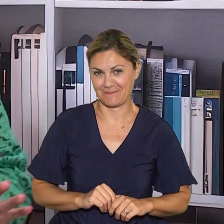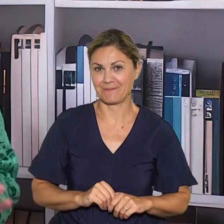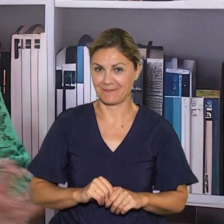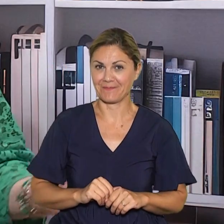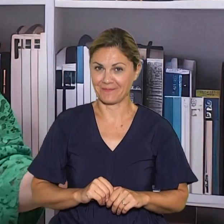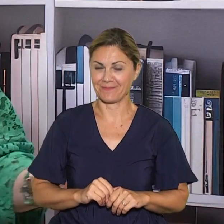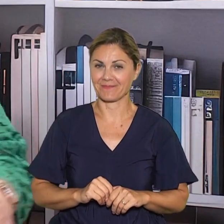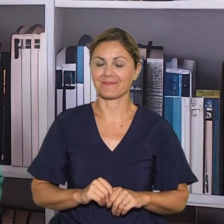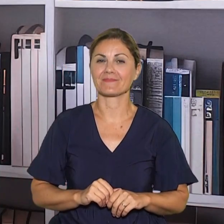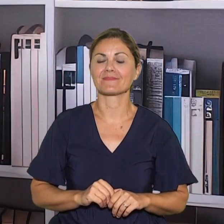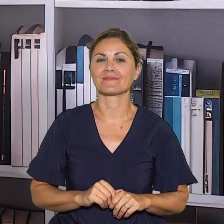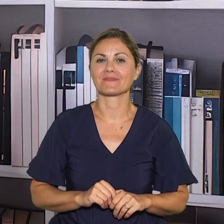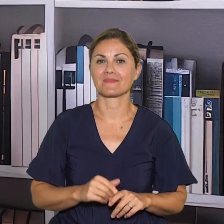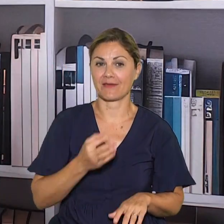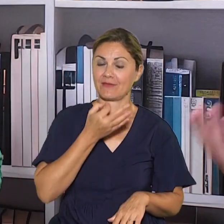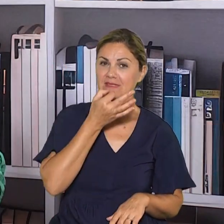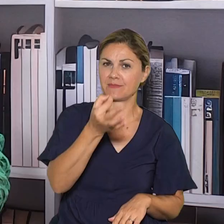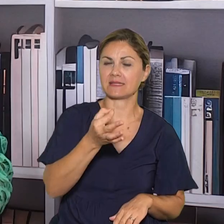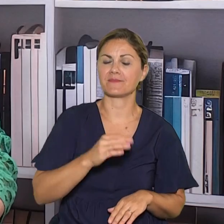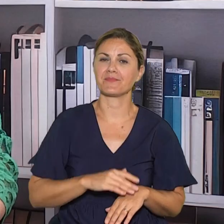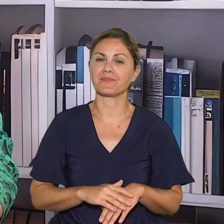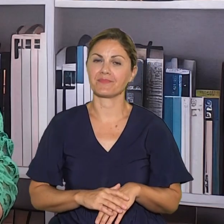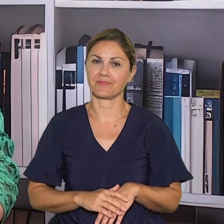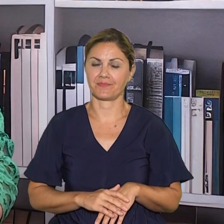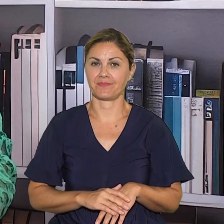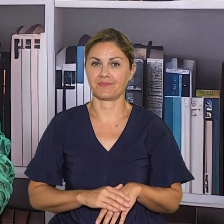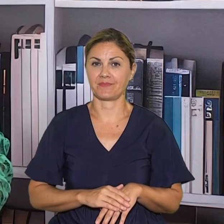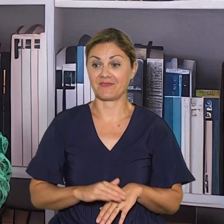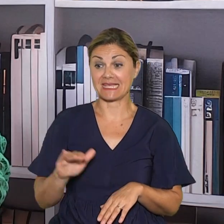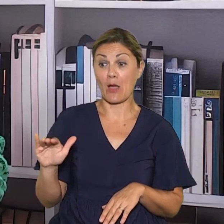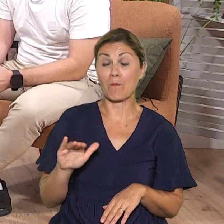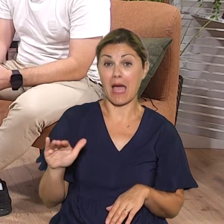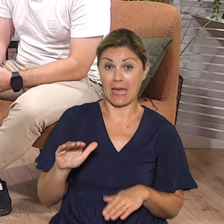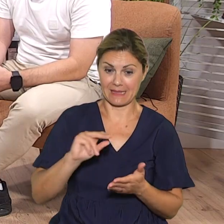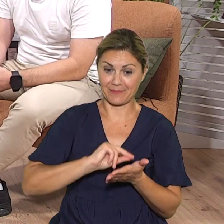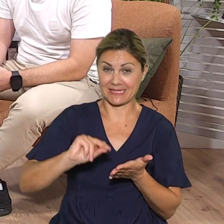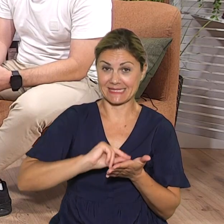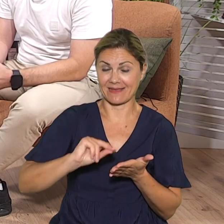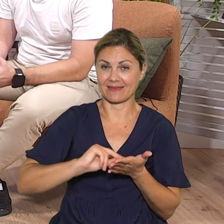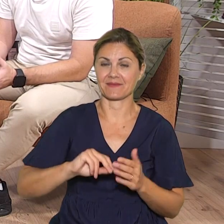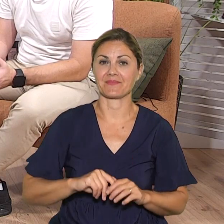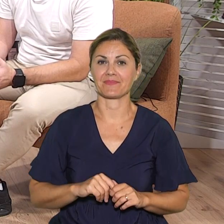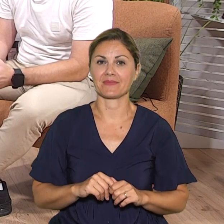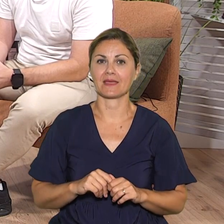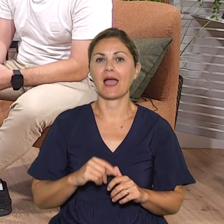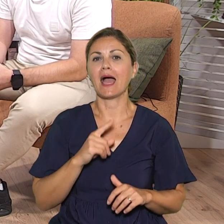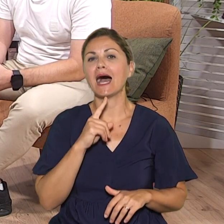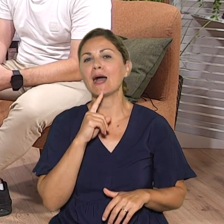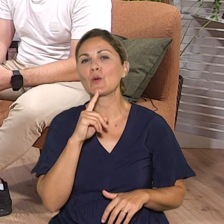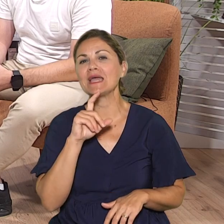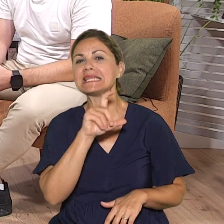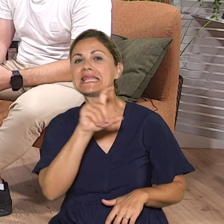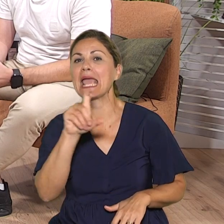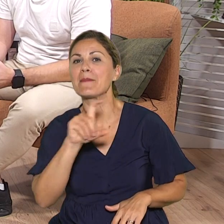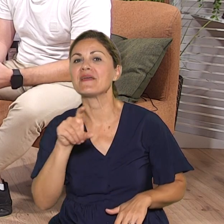ljudi nekako slični vama. Vi ste se počeli baviti pjesništvom od malih nogu. Koje su teme najzanimljivije